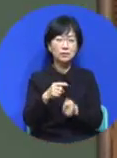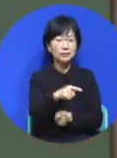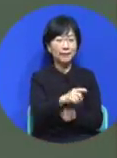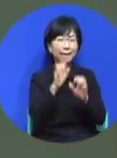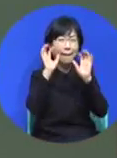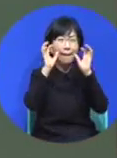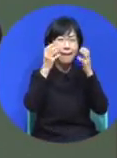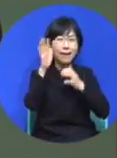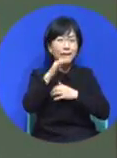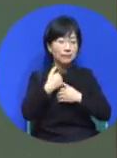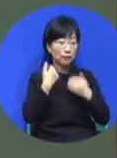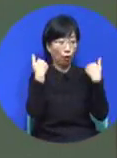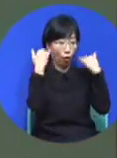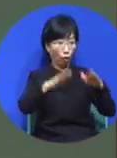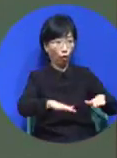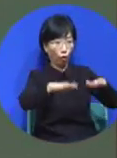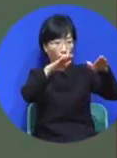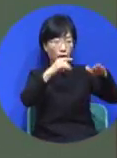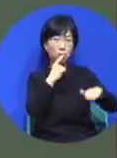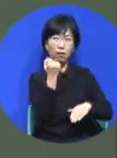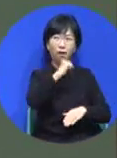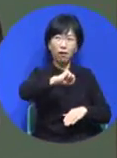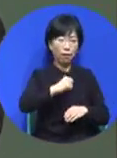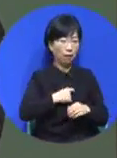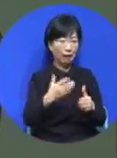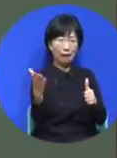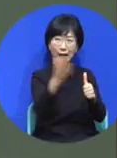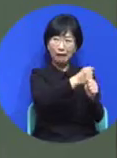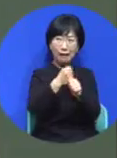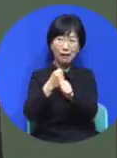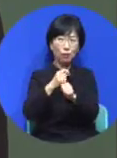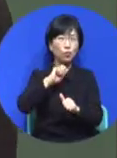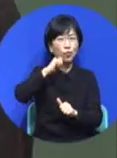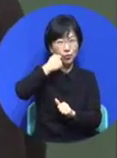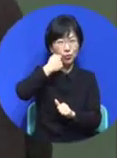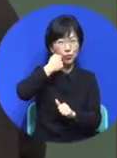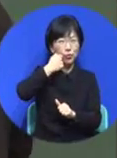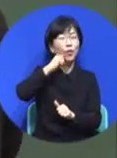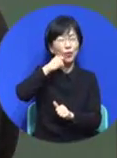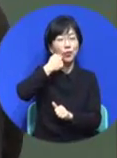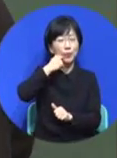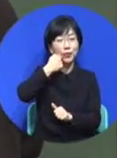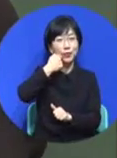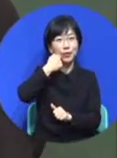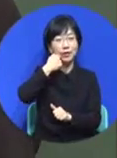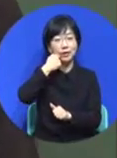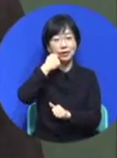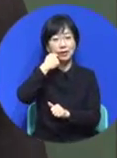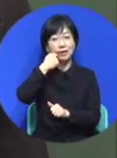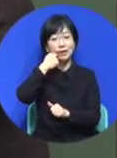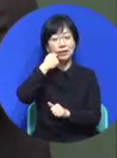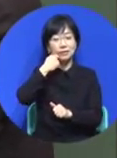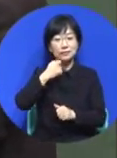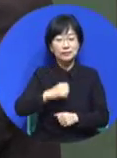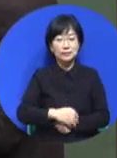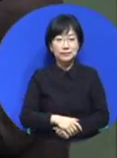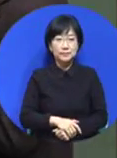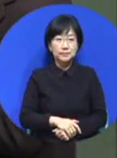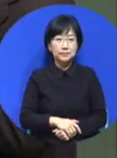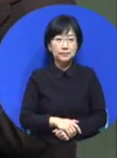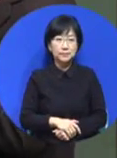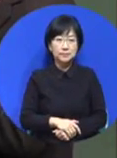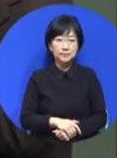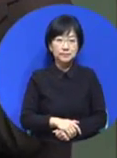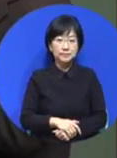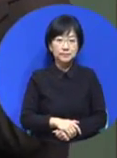나이 많아가지고 이 죄를 잡냐 이거요. Another excuse would be, well, my son Isaac is all grown up now. He's not going to just sit still. Would he want me to kill him?